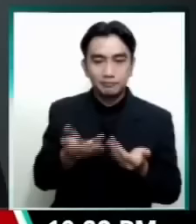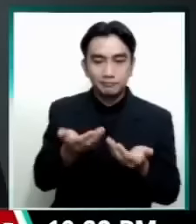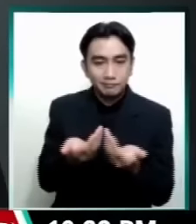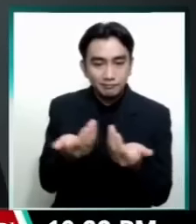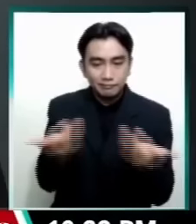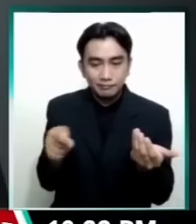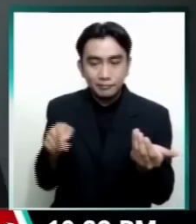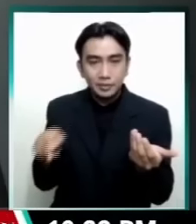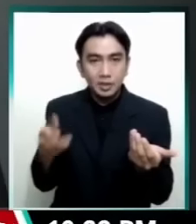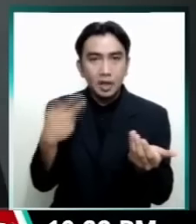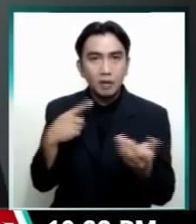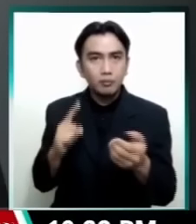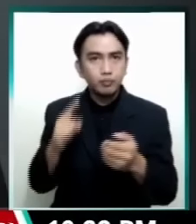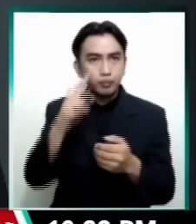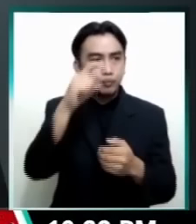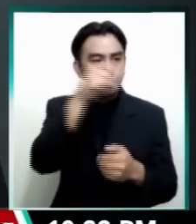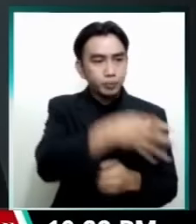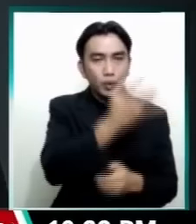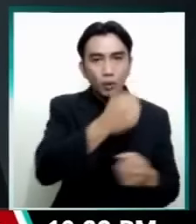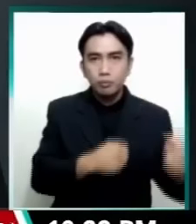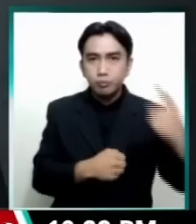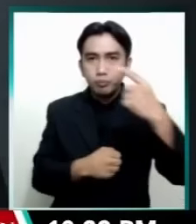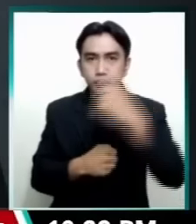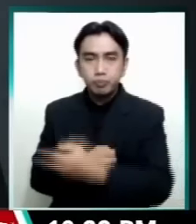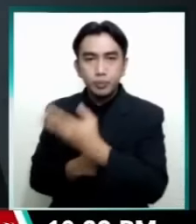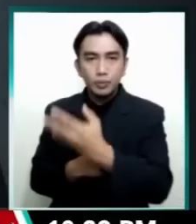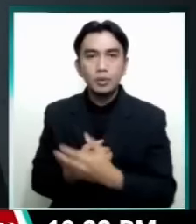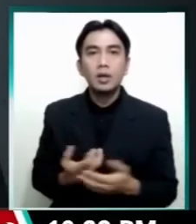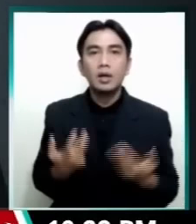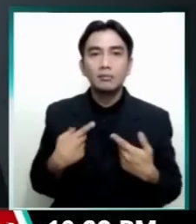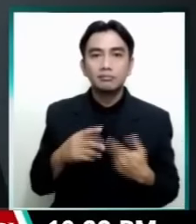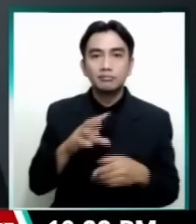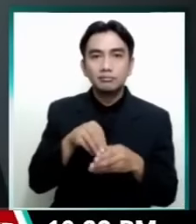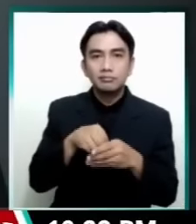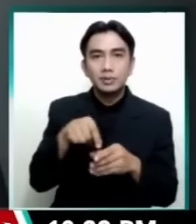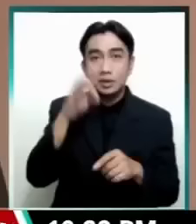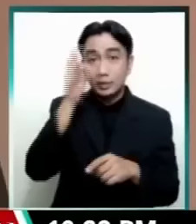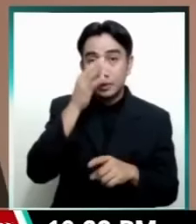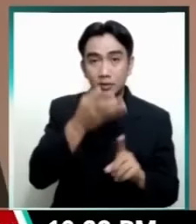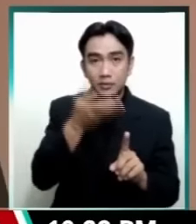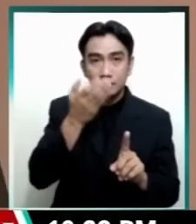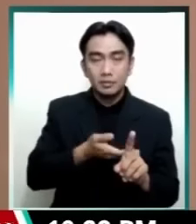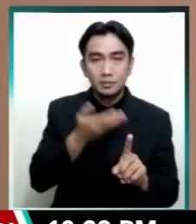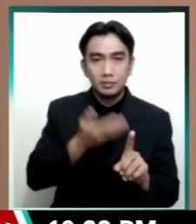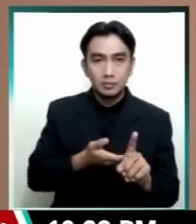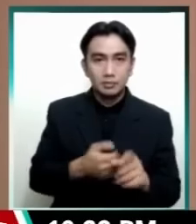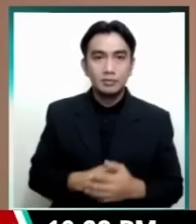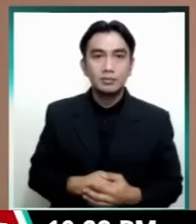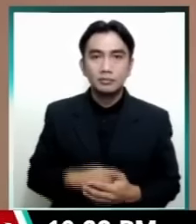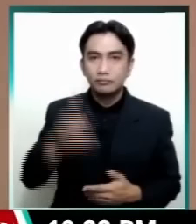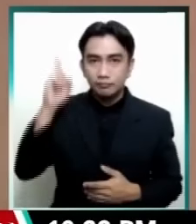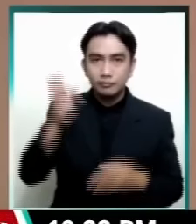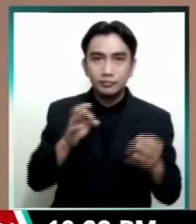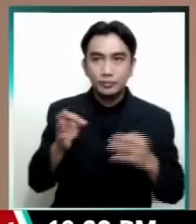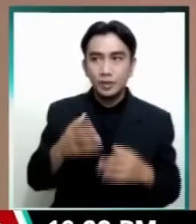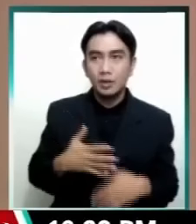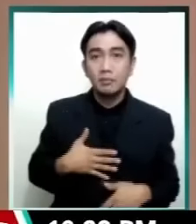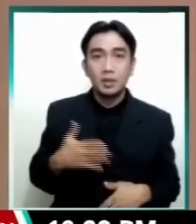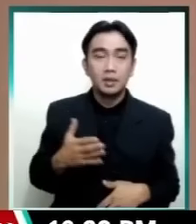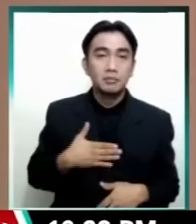ang mga rocket. Nakatira malapit dito ang taga Marawi City na si M. Khaled Malawi Kasab. Tinatawagan ako ng mga kapatid ko doon